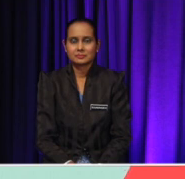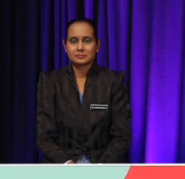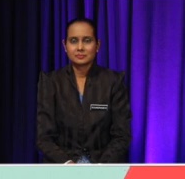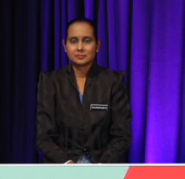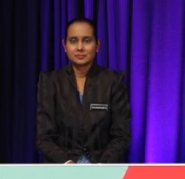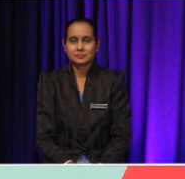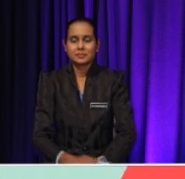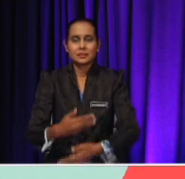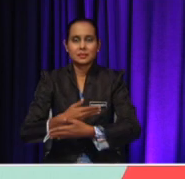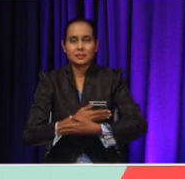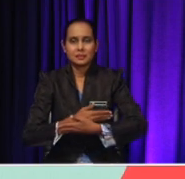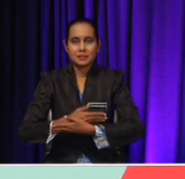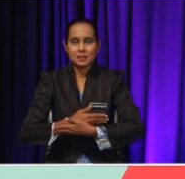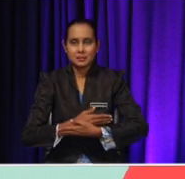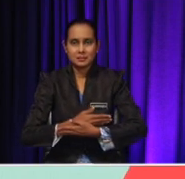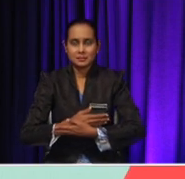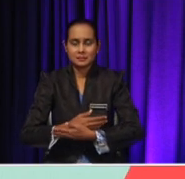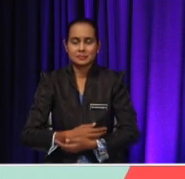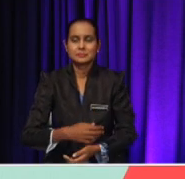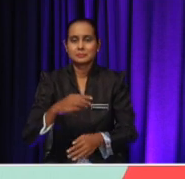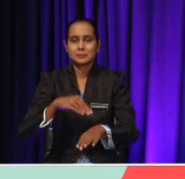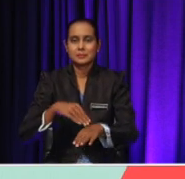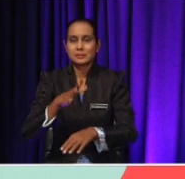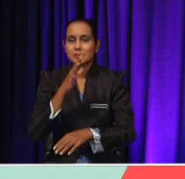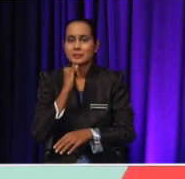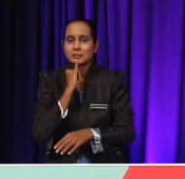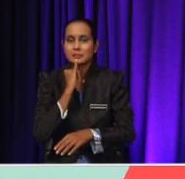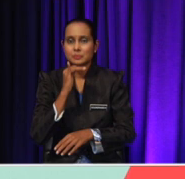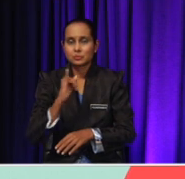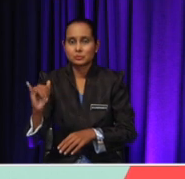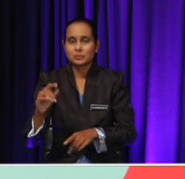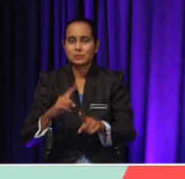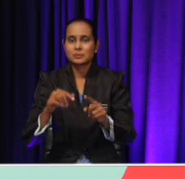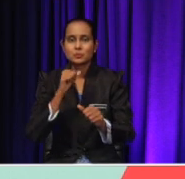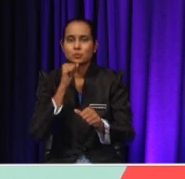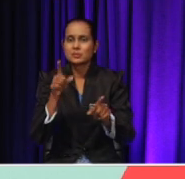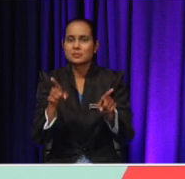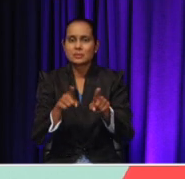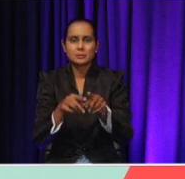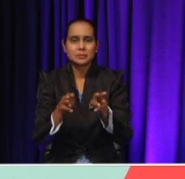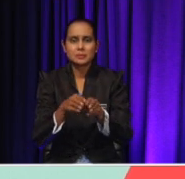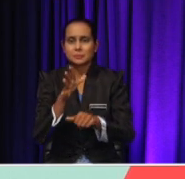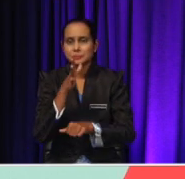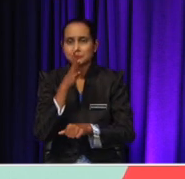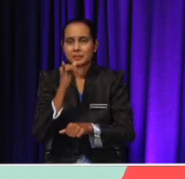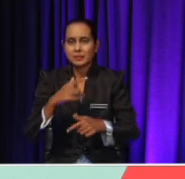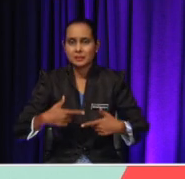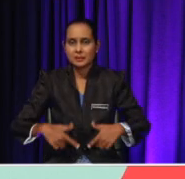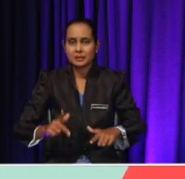anak berbacu kepada ibunya namun tidak sama dengan Mbak sibondio yang melarikan Yesus